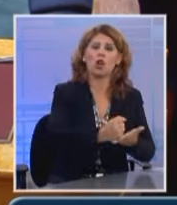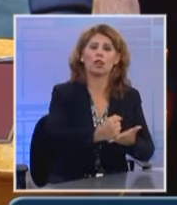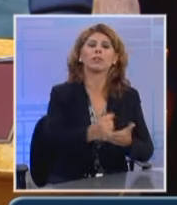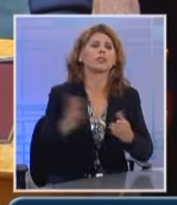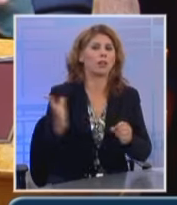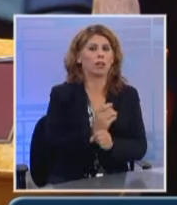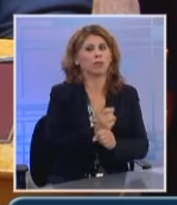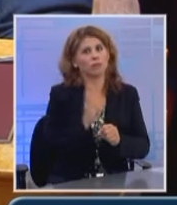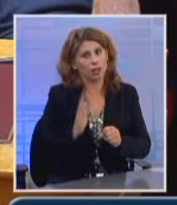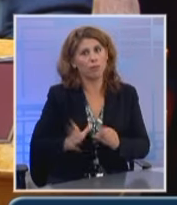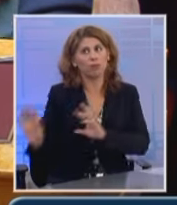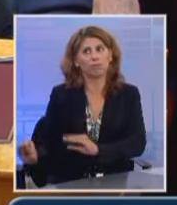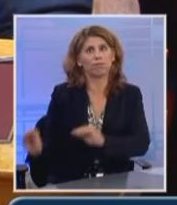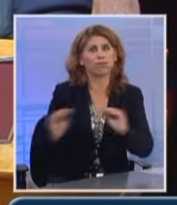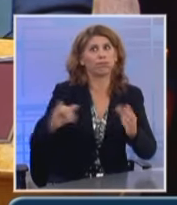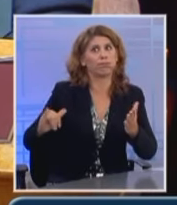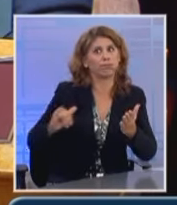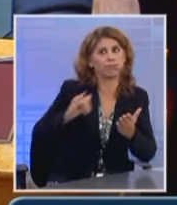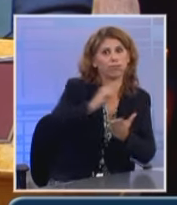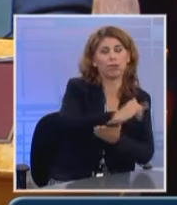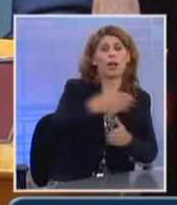μπορέσουμε να υλοποιήσουμε τη μετάβασή μας στο Ρίο.